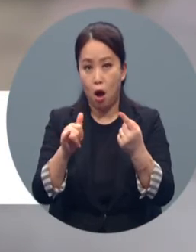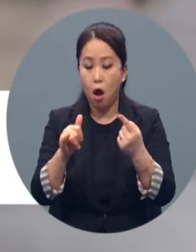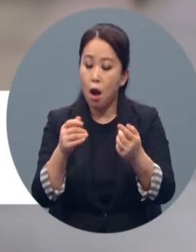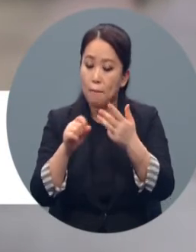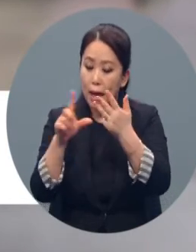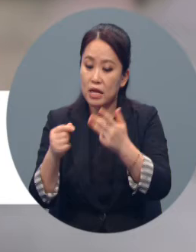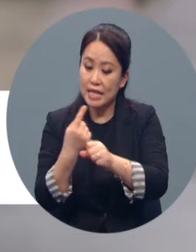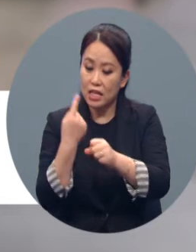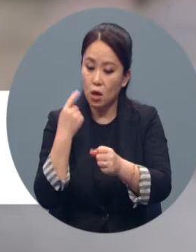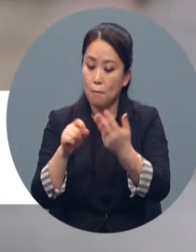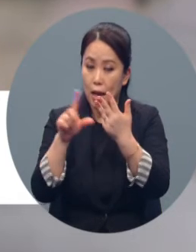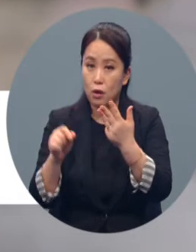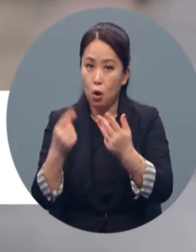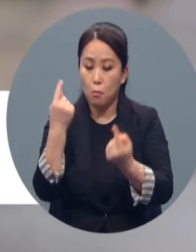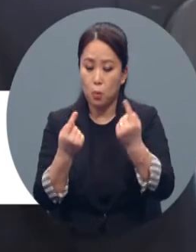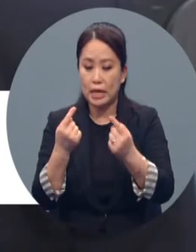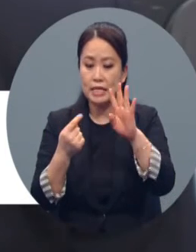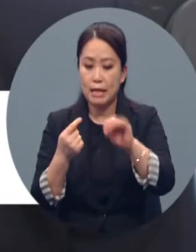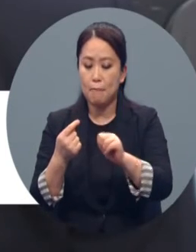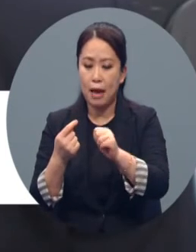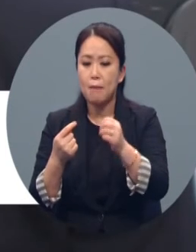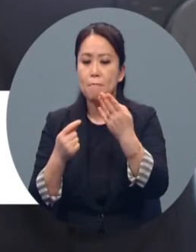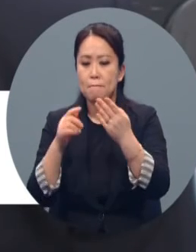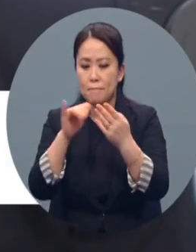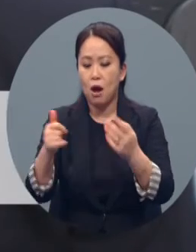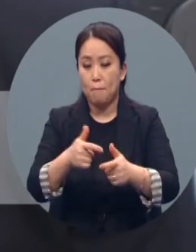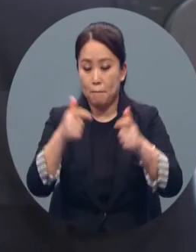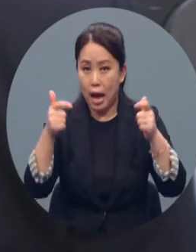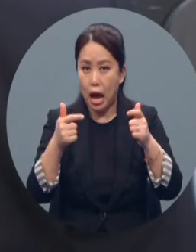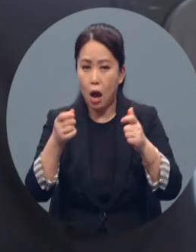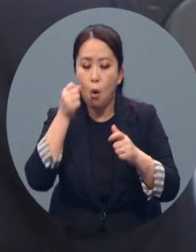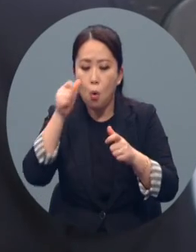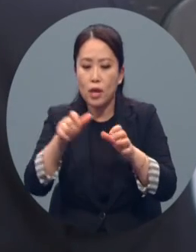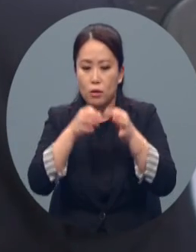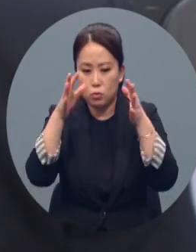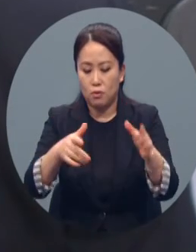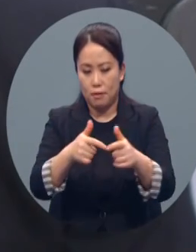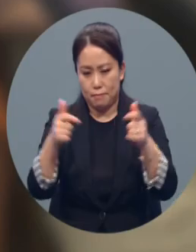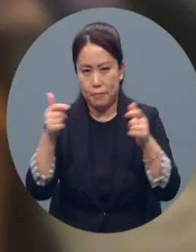명이 늘어나 지난 4월 이후 5개월 연속으로 증가세를 보였습니다.